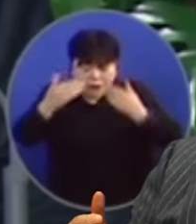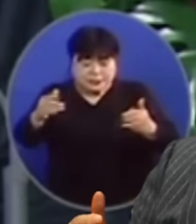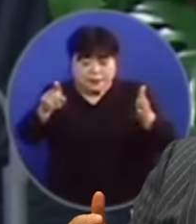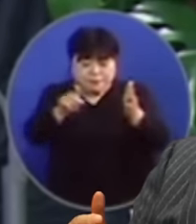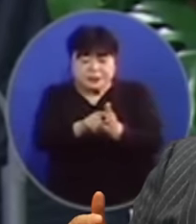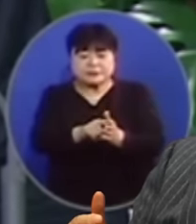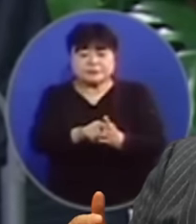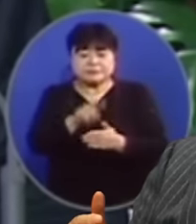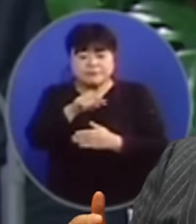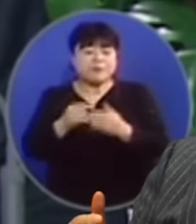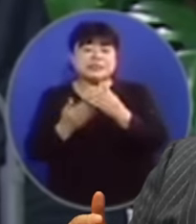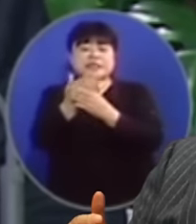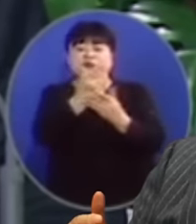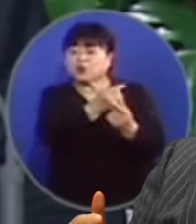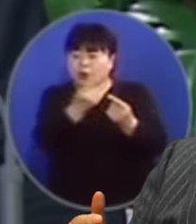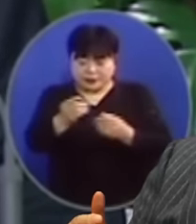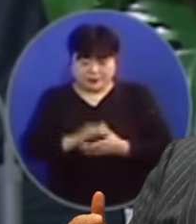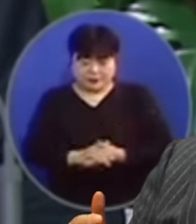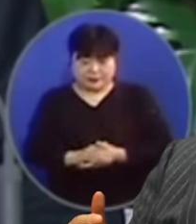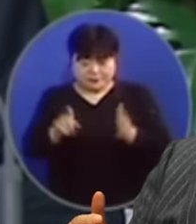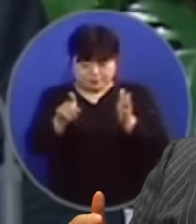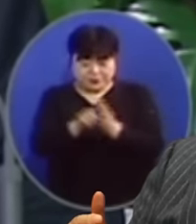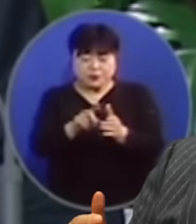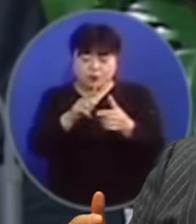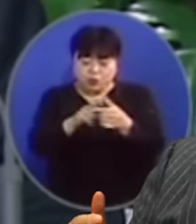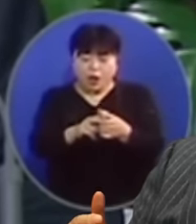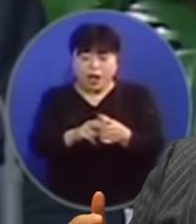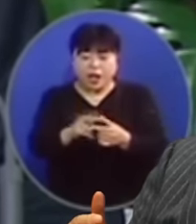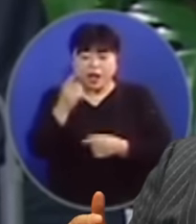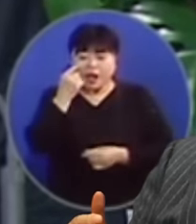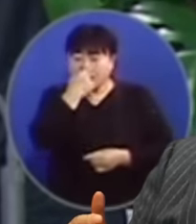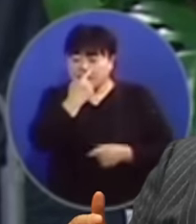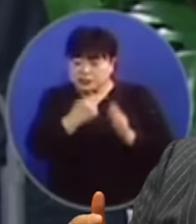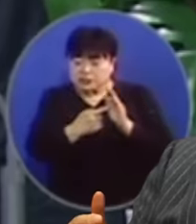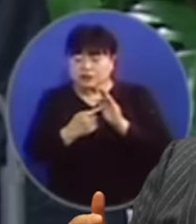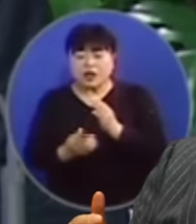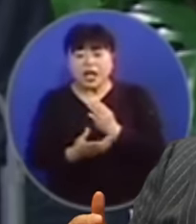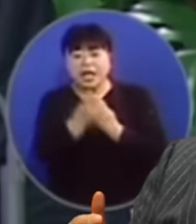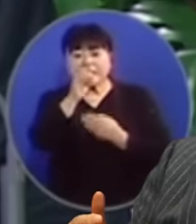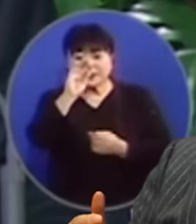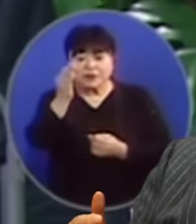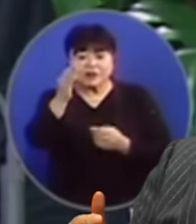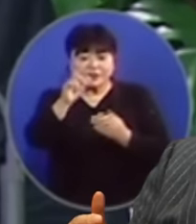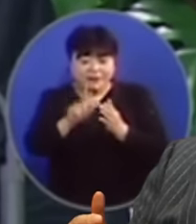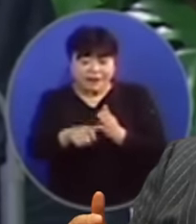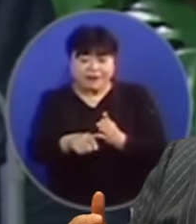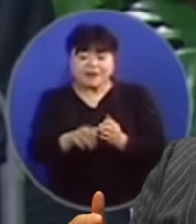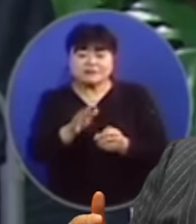믿음이 마음속에 생겨난 것처럼, 믿음과 증거가 일체가 되었을 때